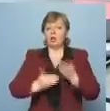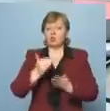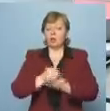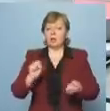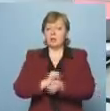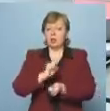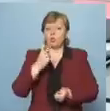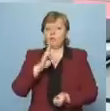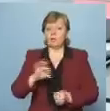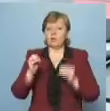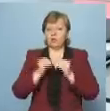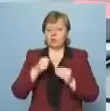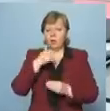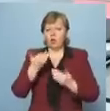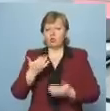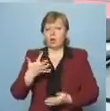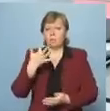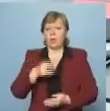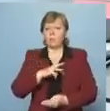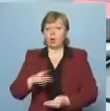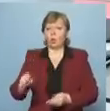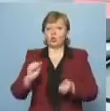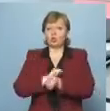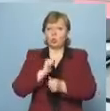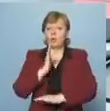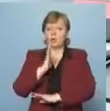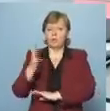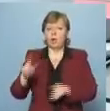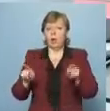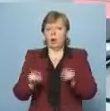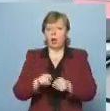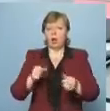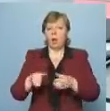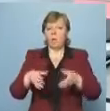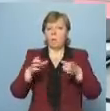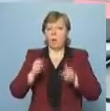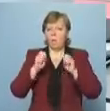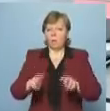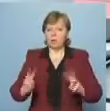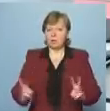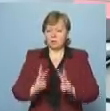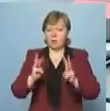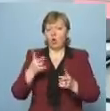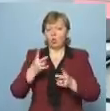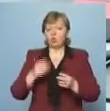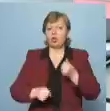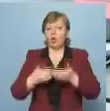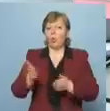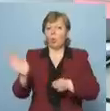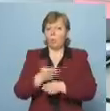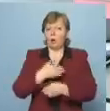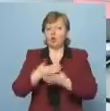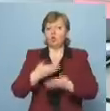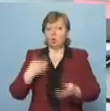года. Сейчас 5 миллионов кубометров сухой древесины, как пороховая бочка. Сухостой нужно убрать до начала пожароопасного сезона. Как